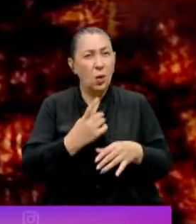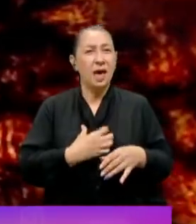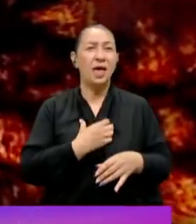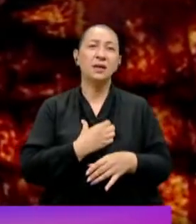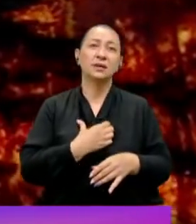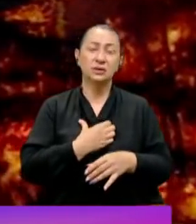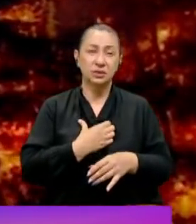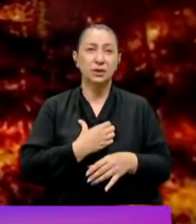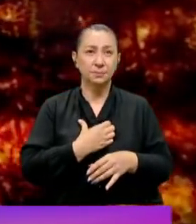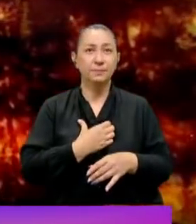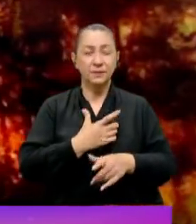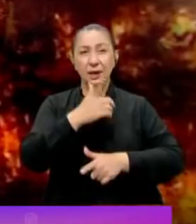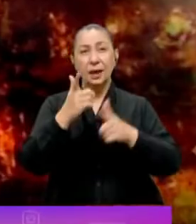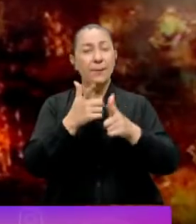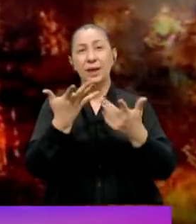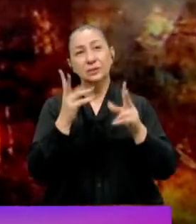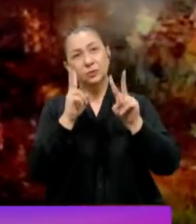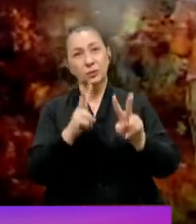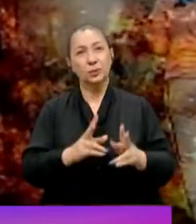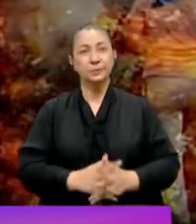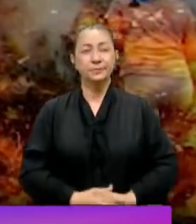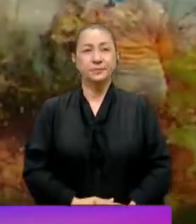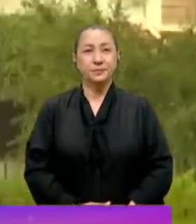endişe kameralara nasıl yansıdı bakın.